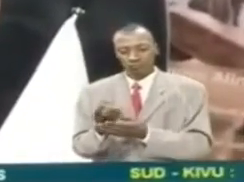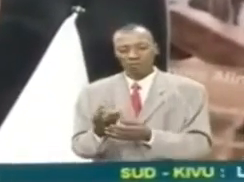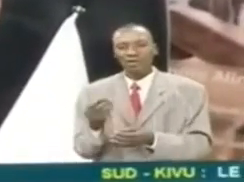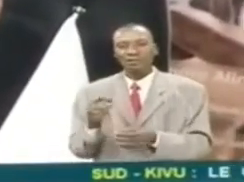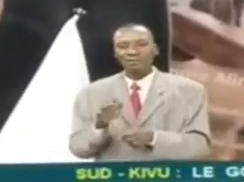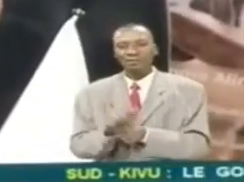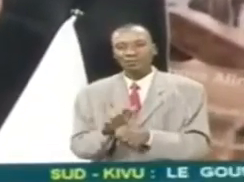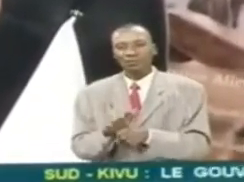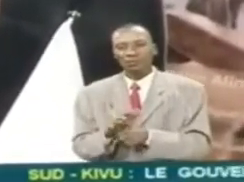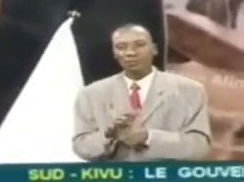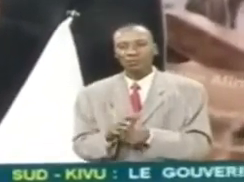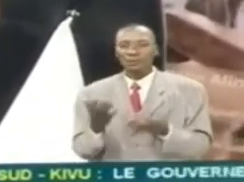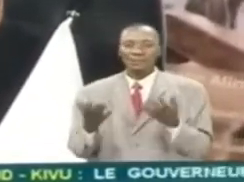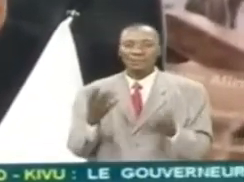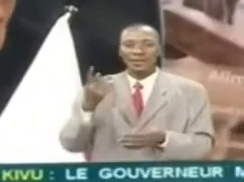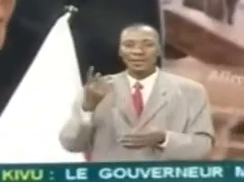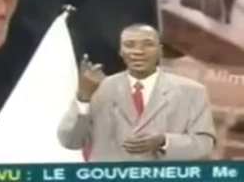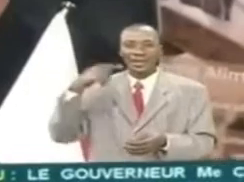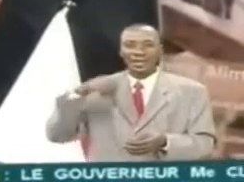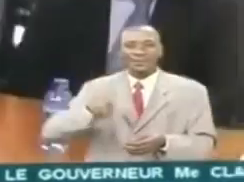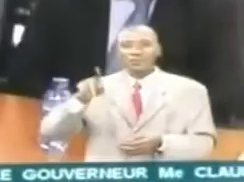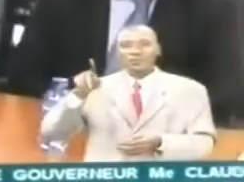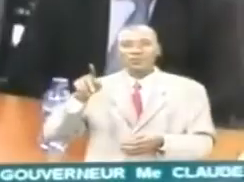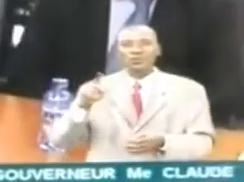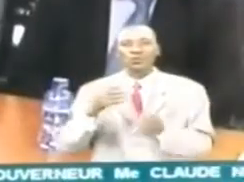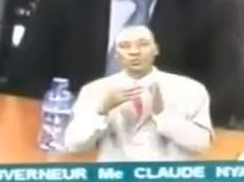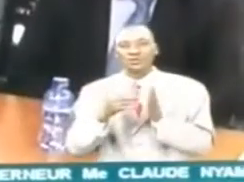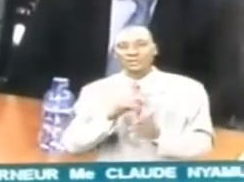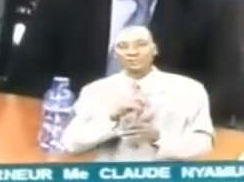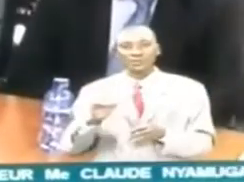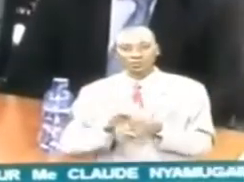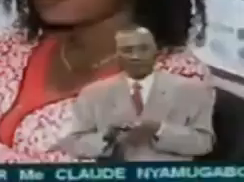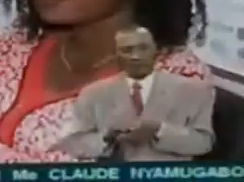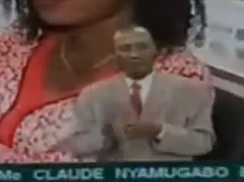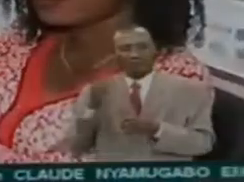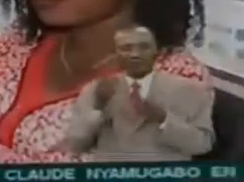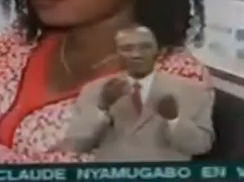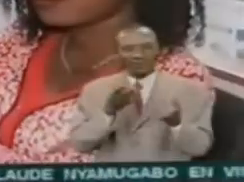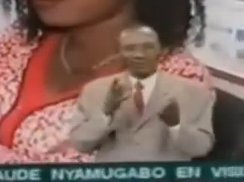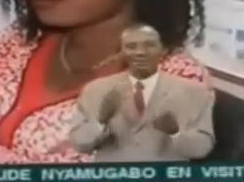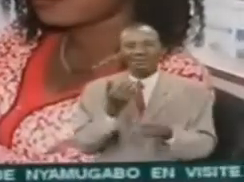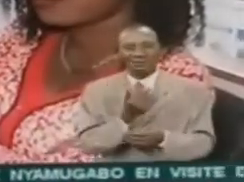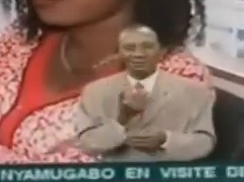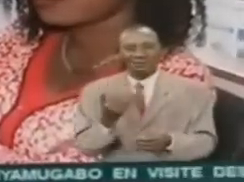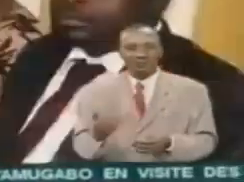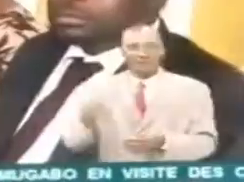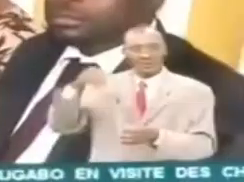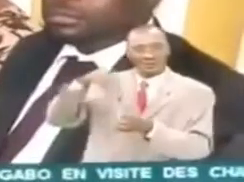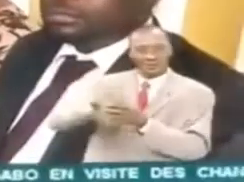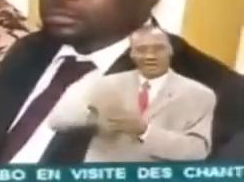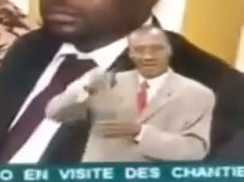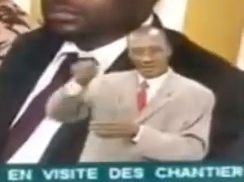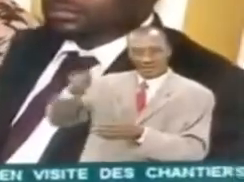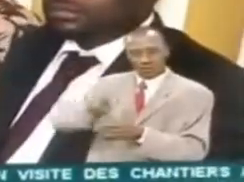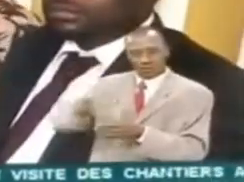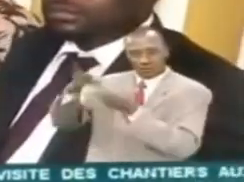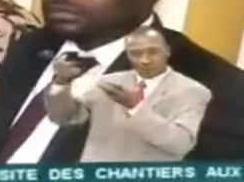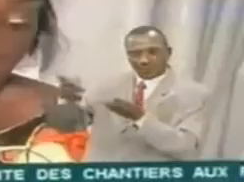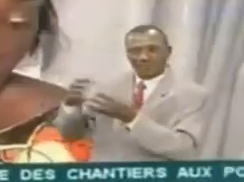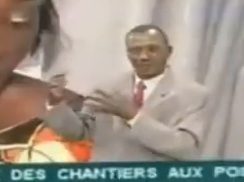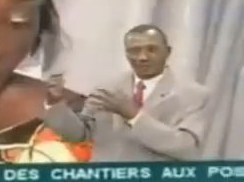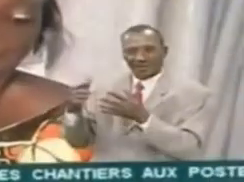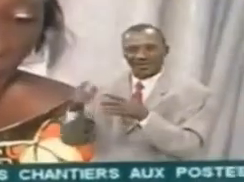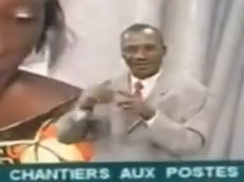enfants et le taux de rétention scolaire. Une initiative louée par le gouvernement congolais en vue d'une cohésion